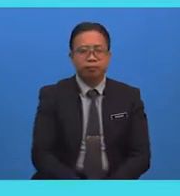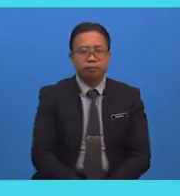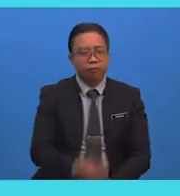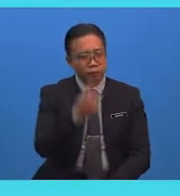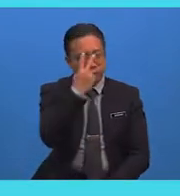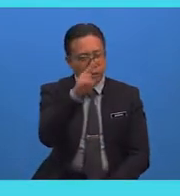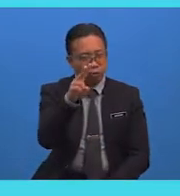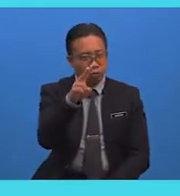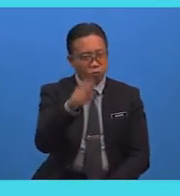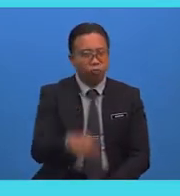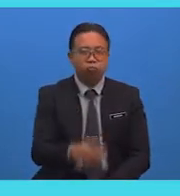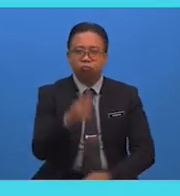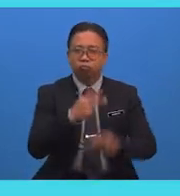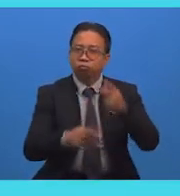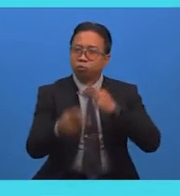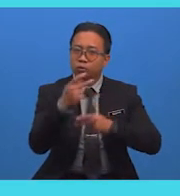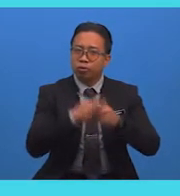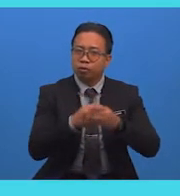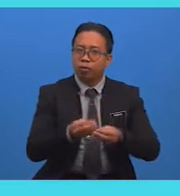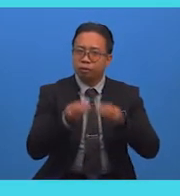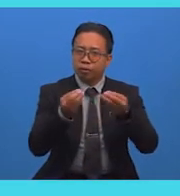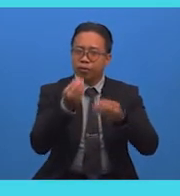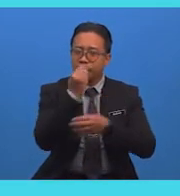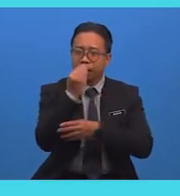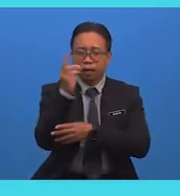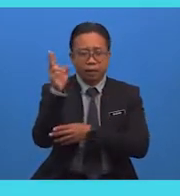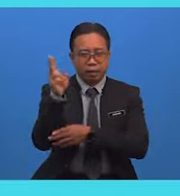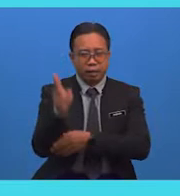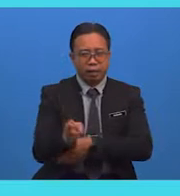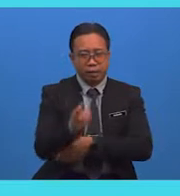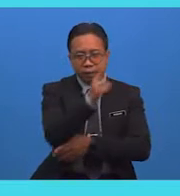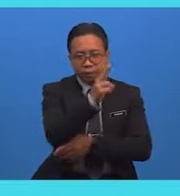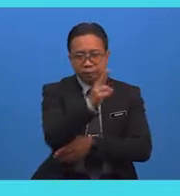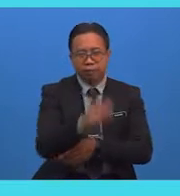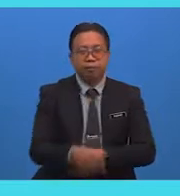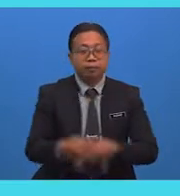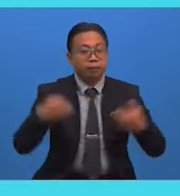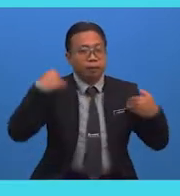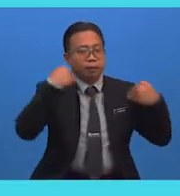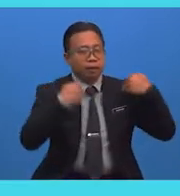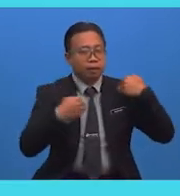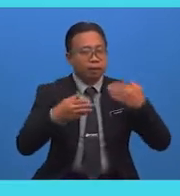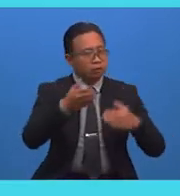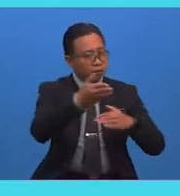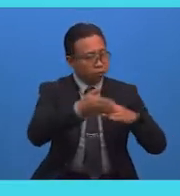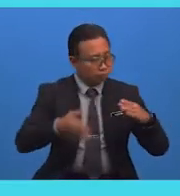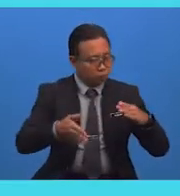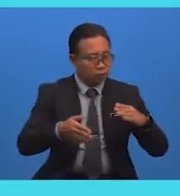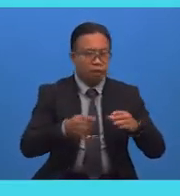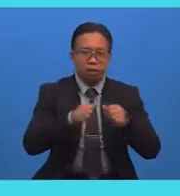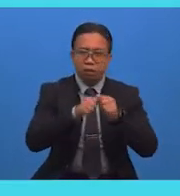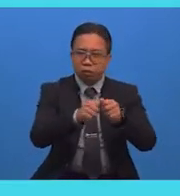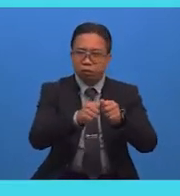dari aspek proses pula. Bagi makanan halal, binatang itu disembelih mengikut hukum